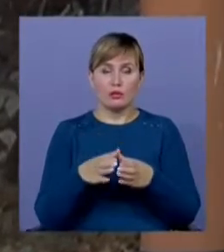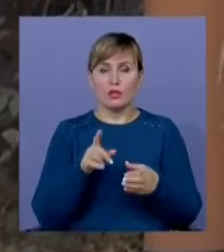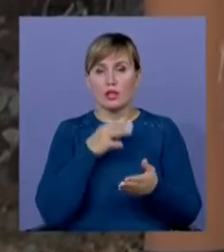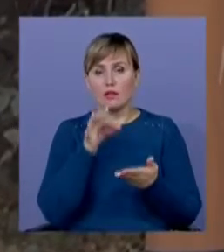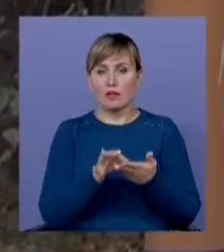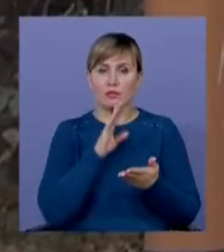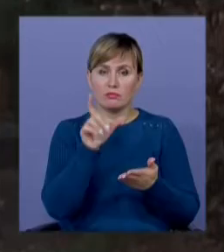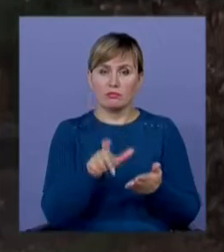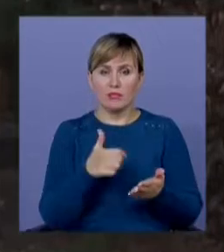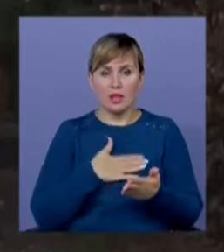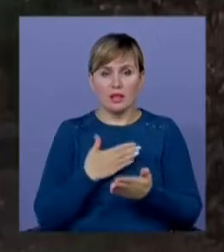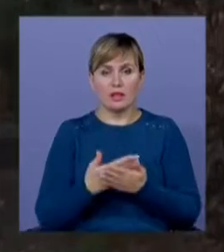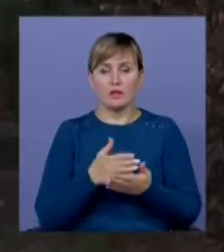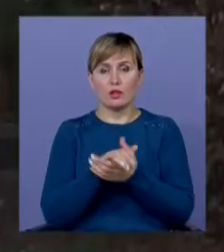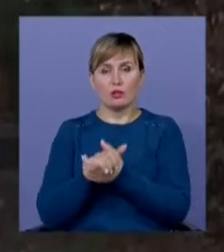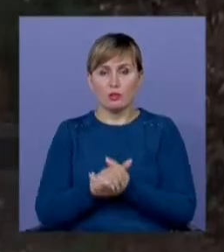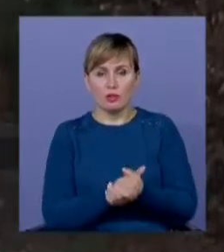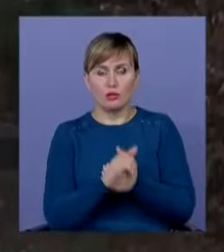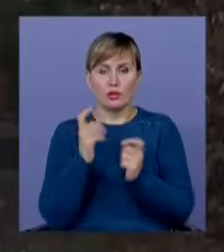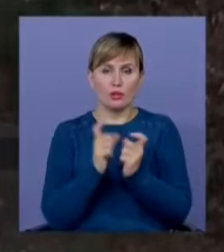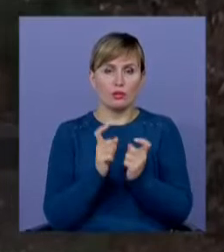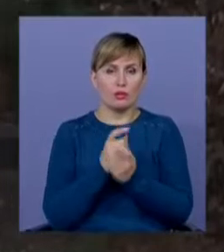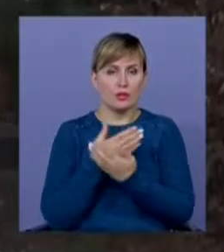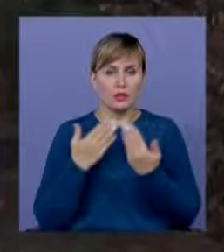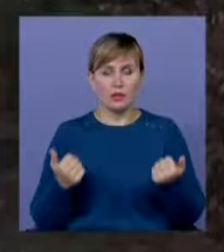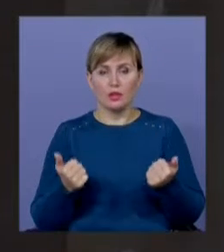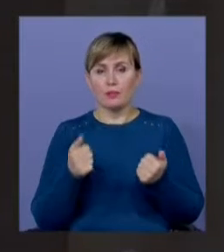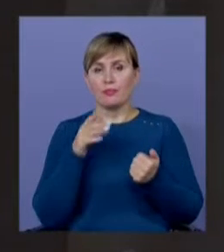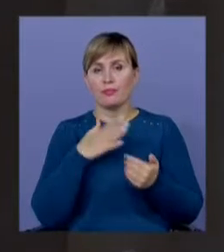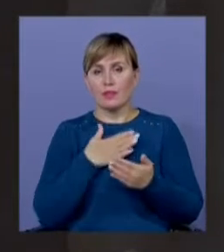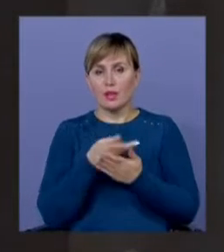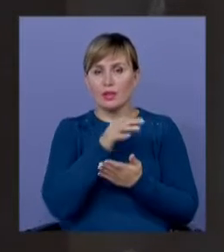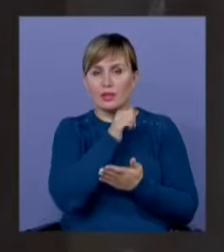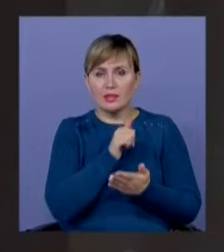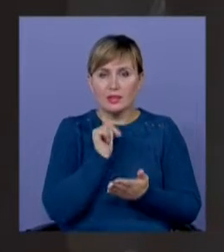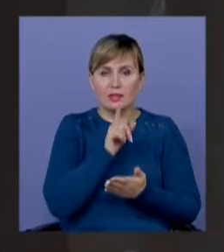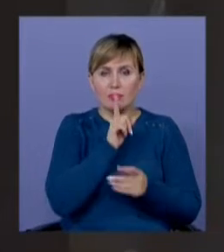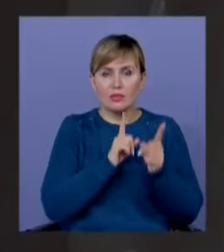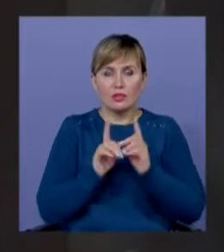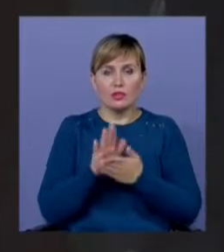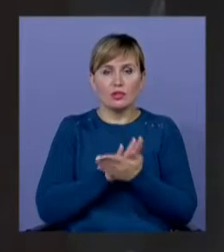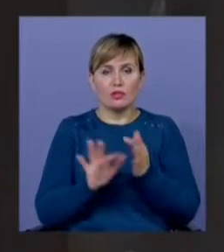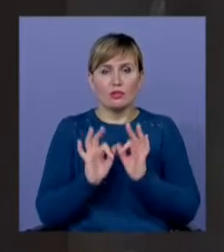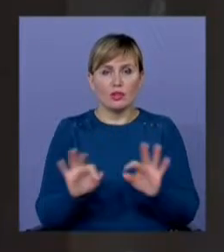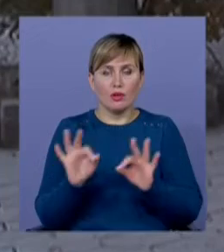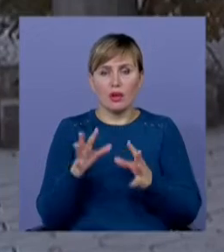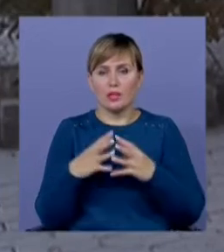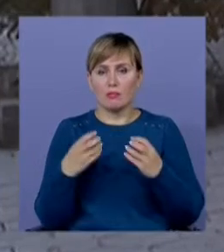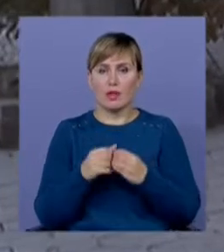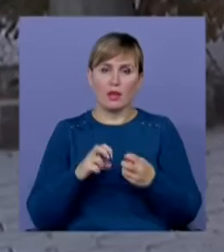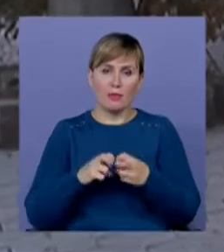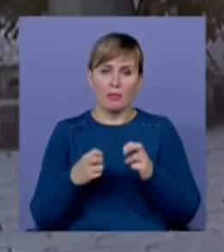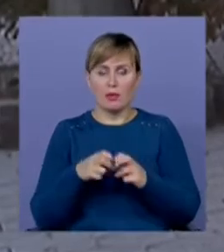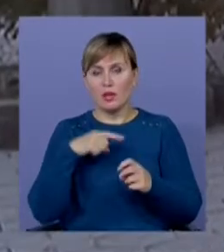отзываются о ней хорошо. Девушка дружелюбная, неконфликтная, отзывчивая, но скрытная. Никогда никому не рассказывала о семейных проблемах и